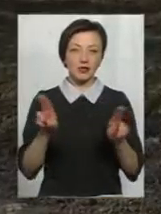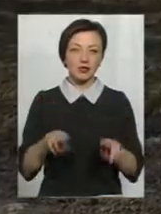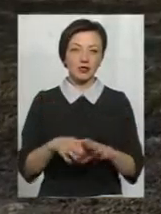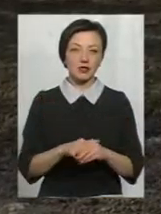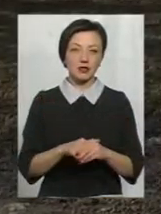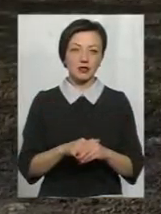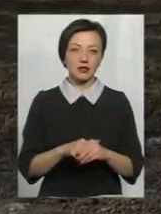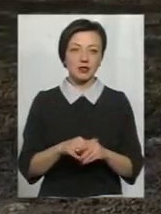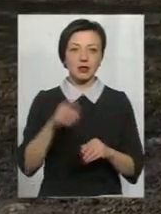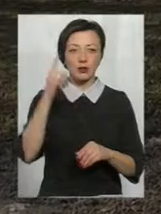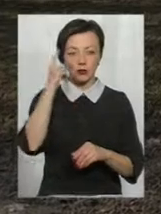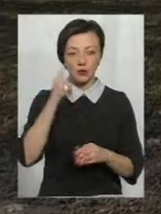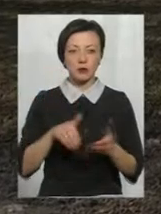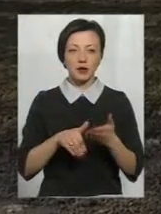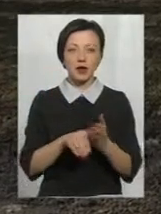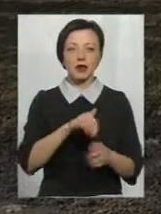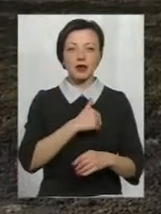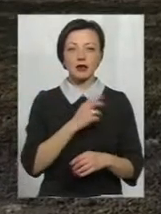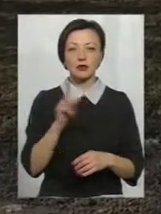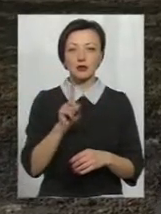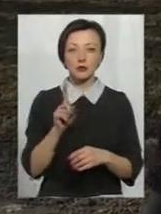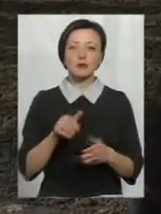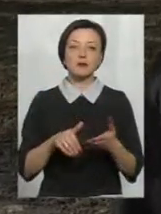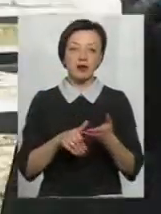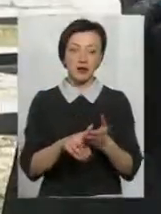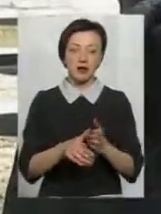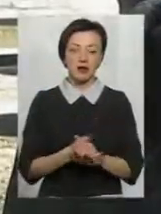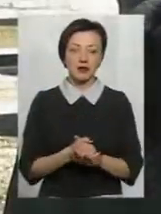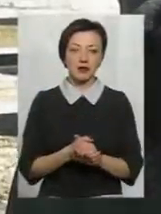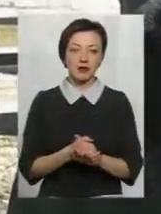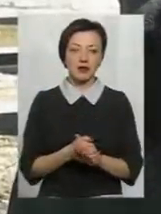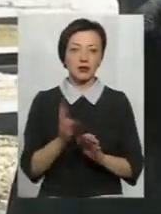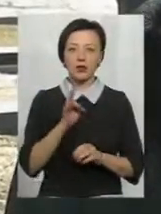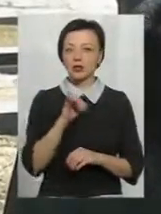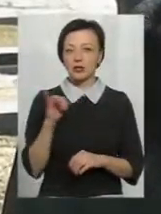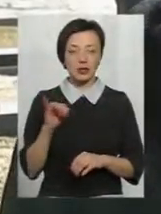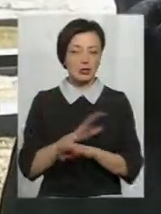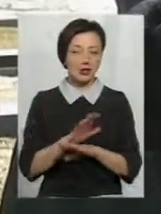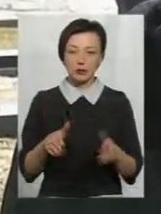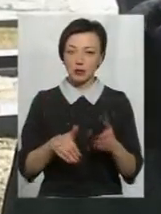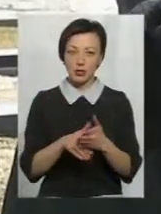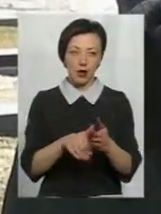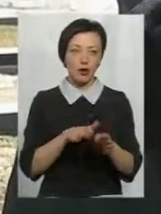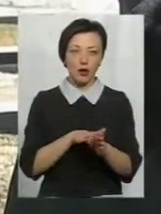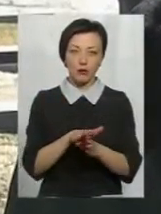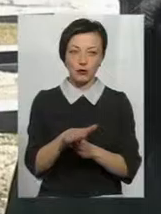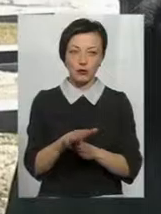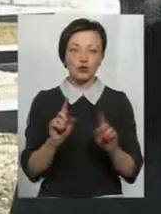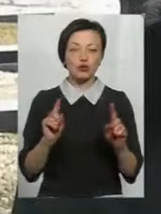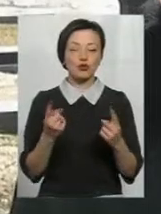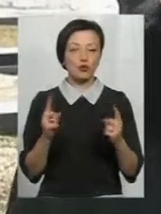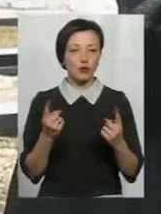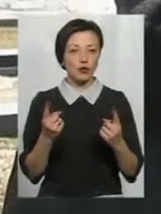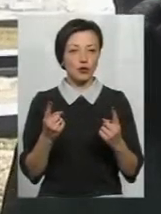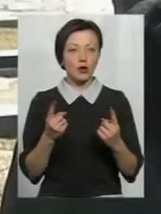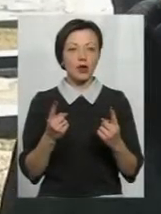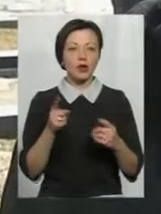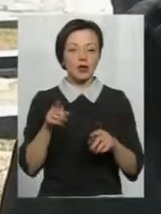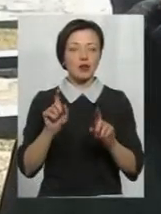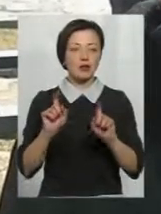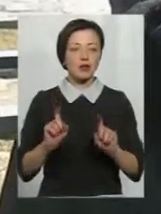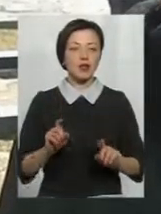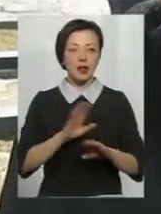Думаю, сприяють. Да. І хотілося б, щоб сприяли. Ні, не сприяють. Абсолютно не сприяють. А чому? Тому що там